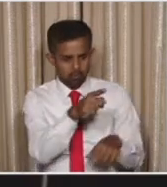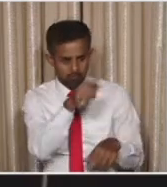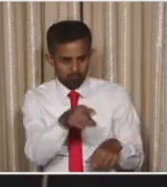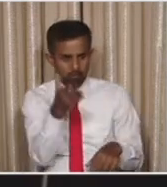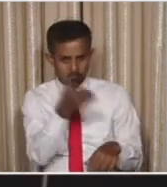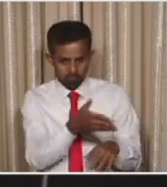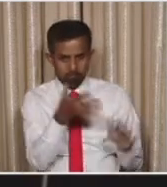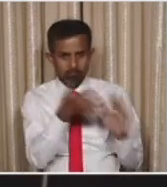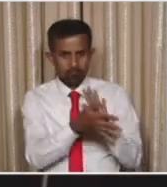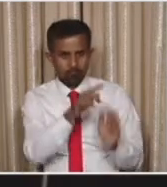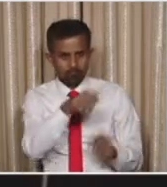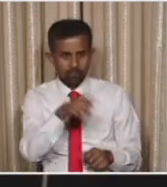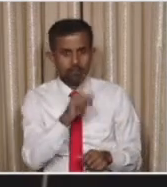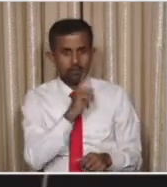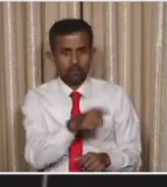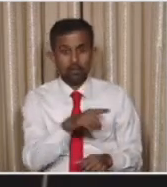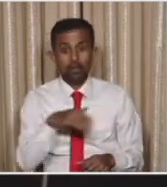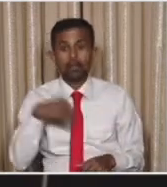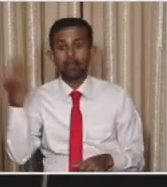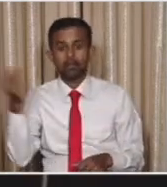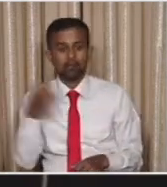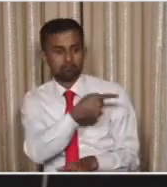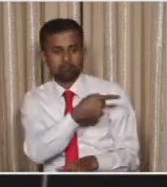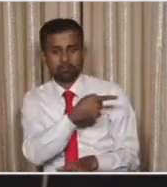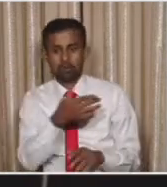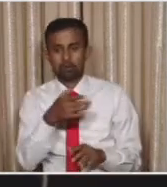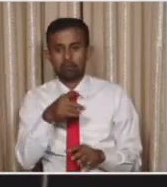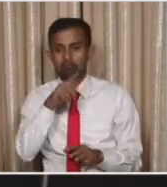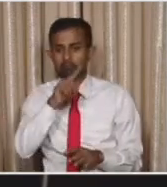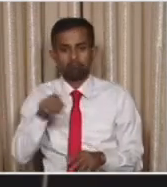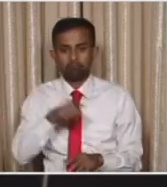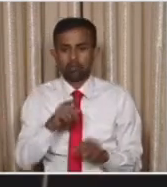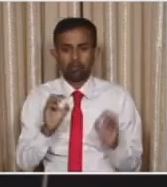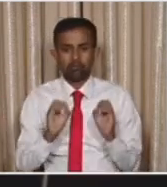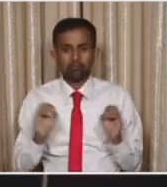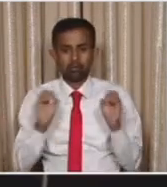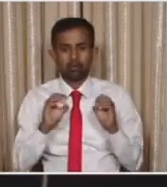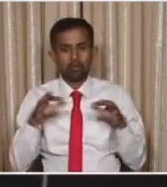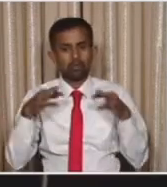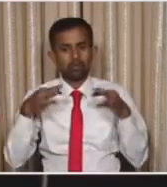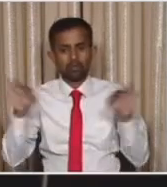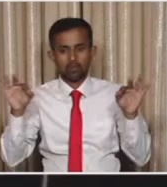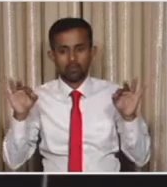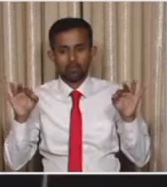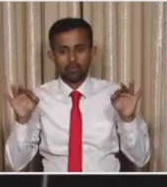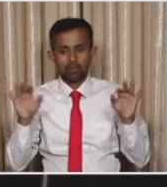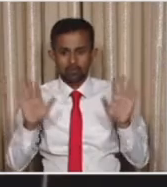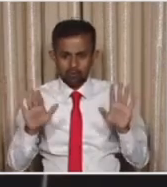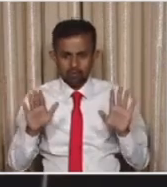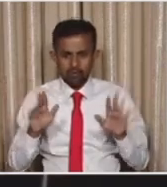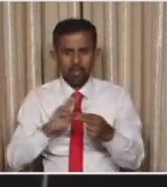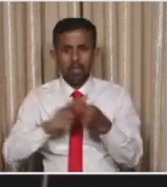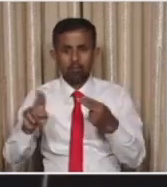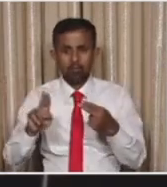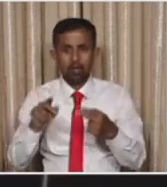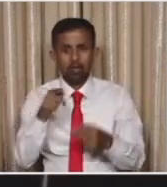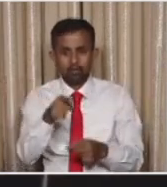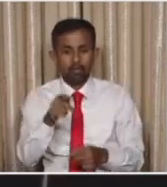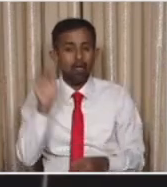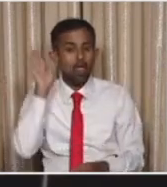කියලා. එළියට ඇවිත් කියනවා මොහු තුල වරදක් නැත, නිදහස් කරන්නද එපාද කියලා. කාගෙන්ද